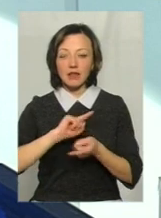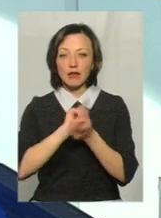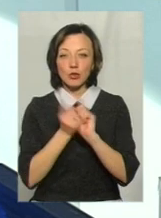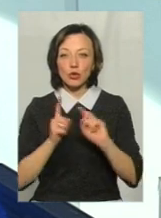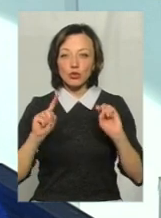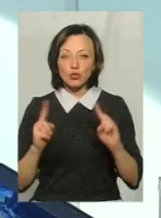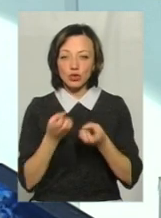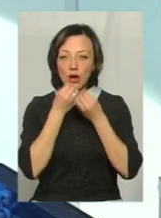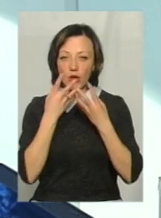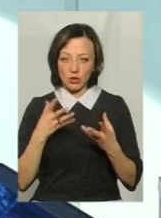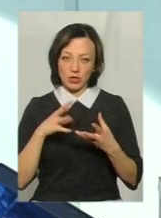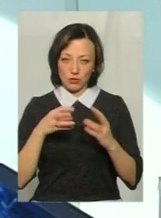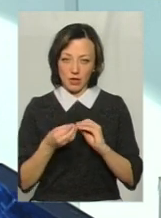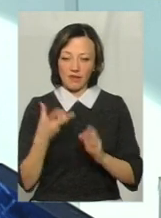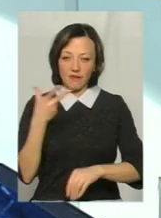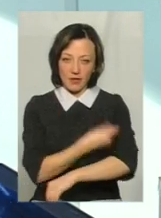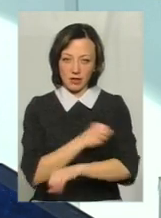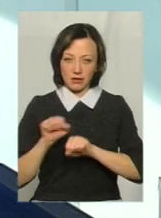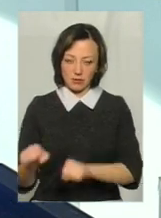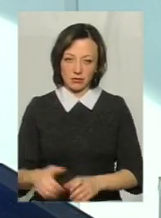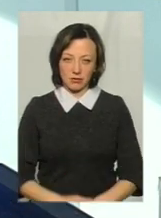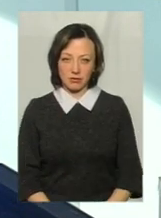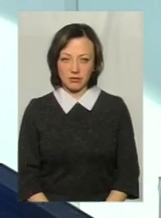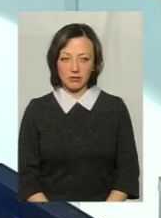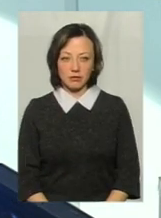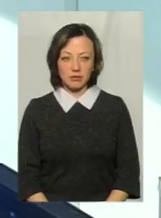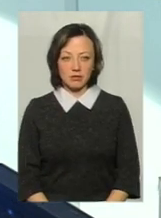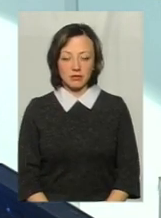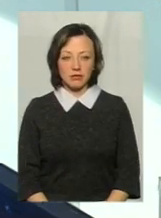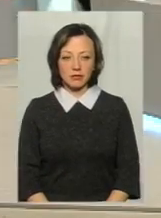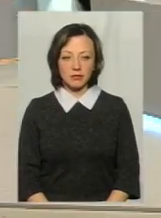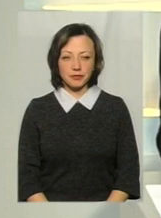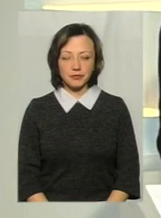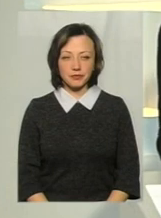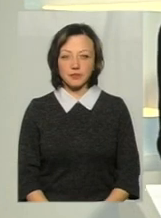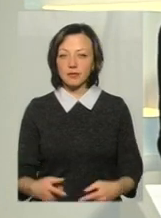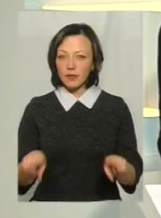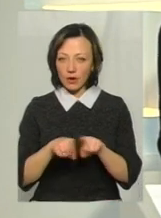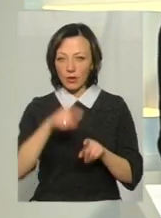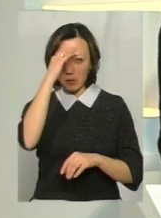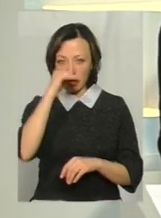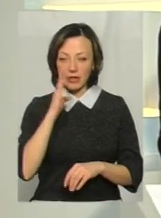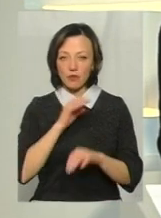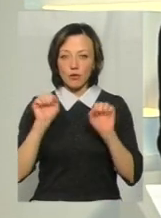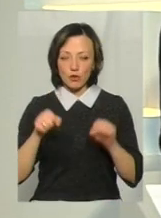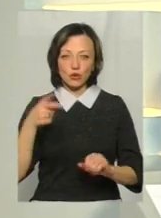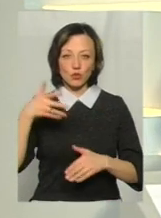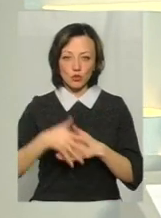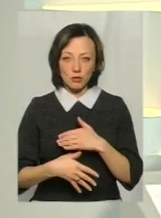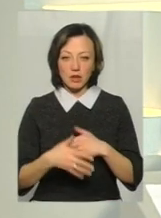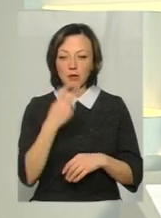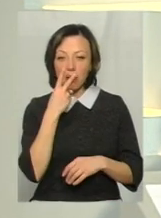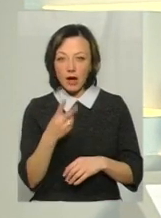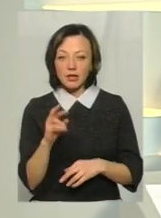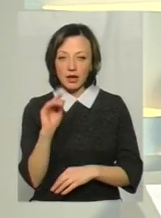дуже хороший ефект від введення імунобіологічного препарату. Але ж все одно батьків можна зрозуміти, тому що, ну, бачити,